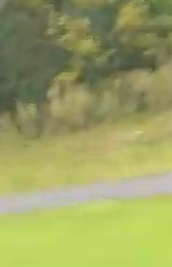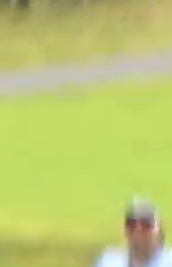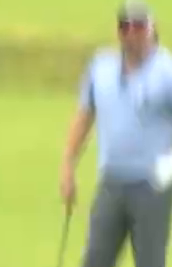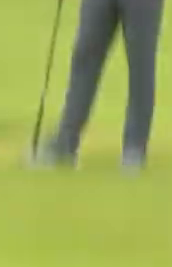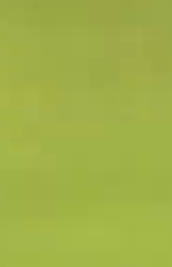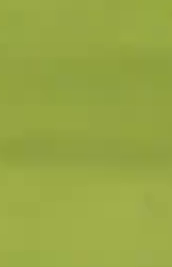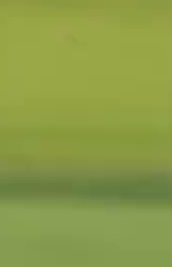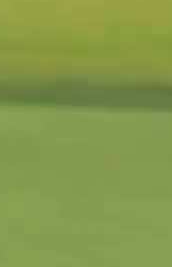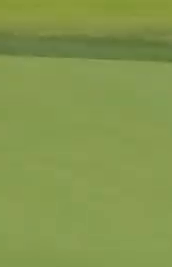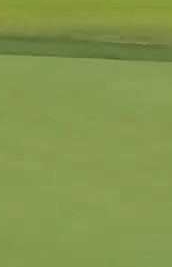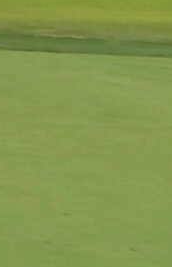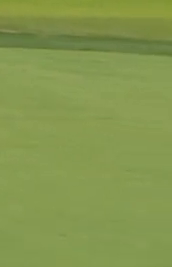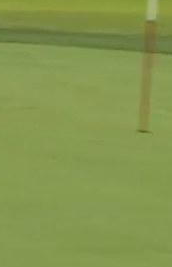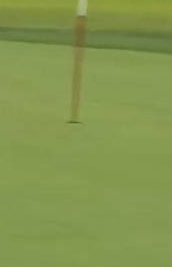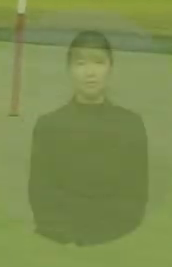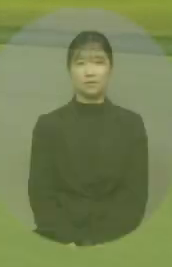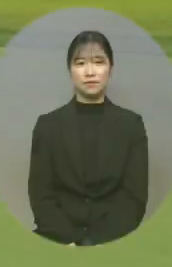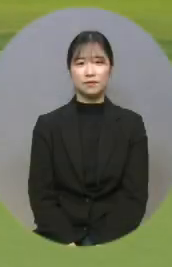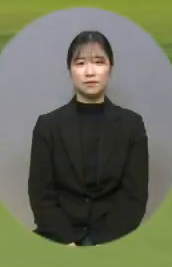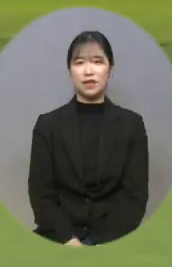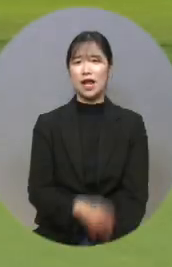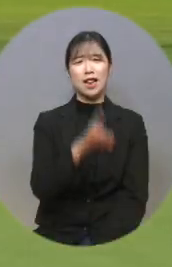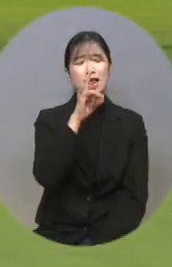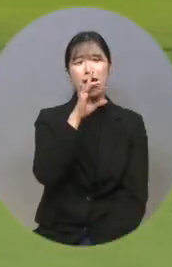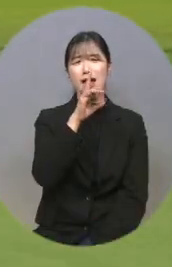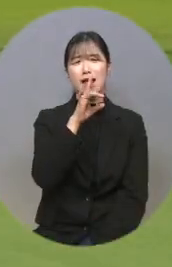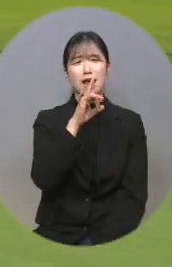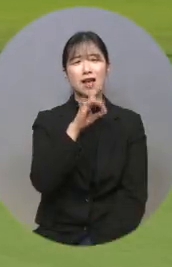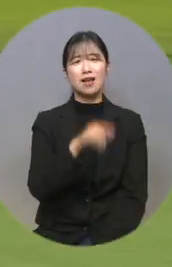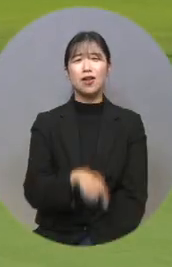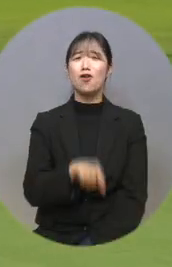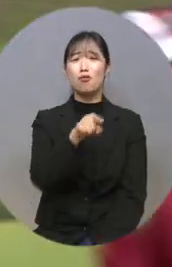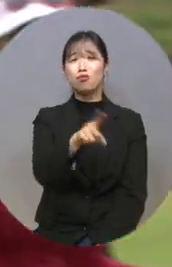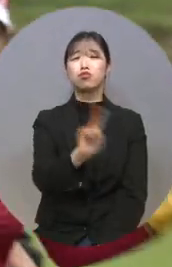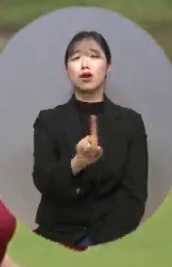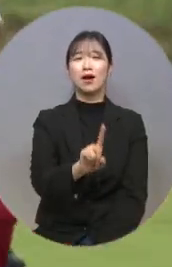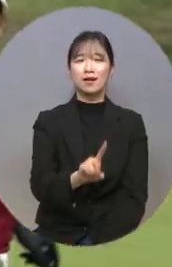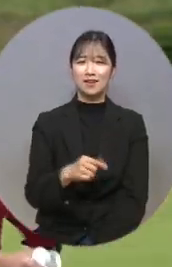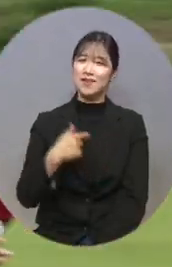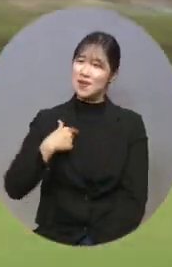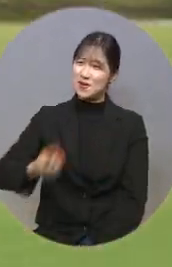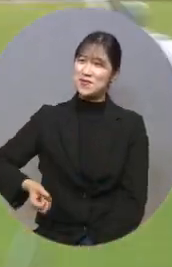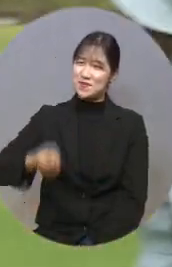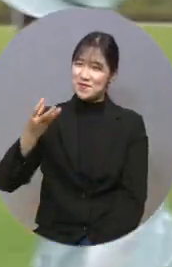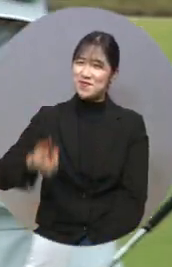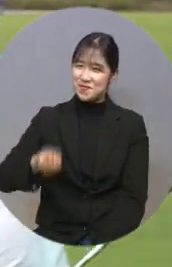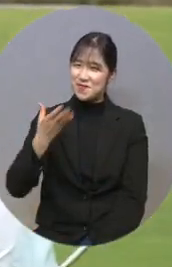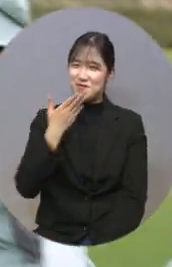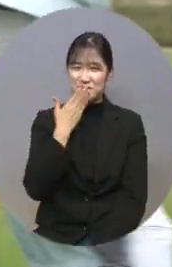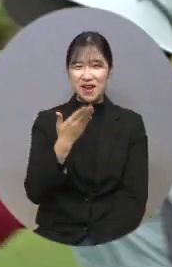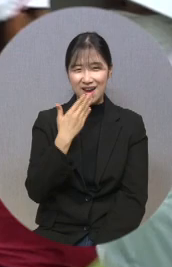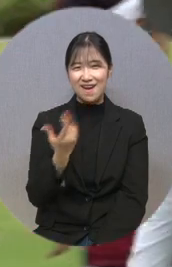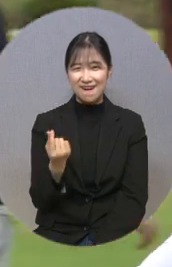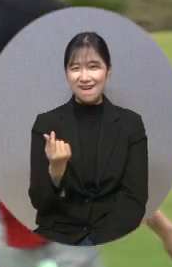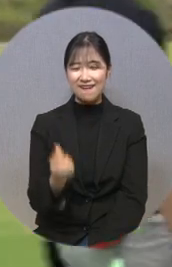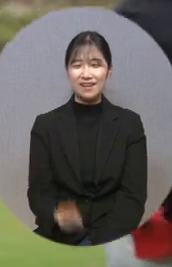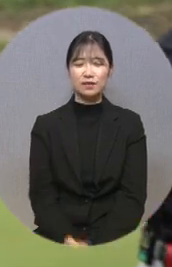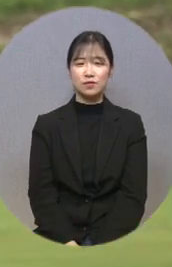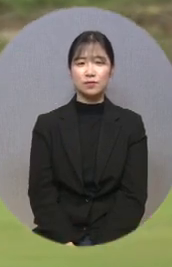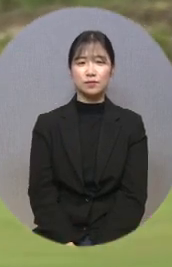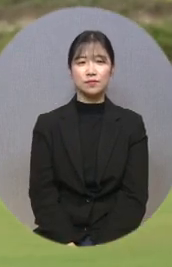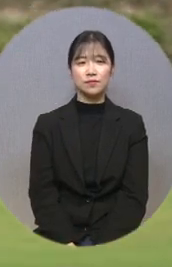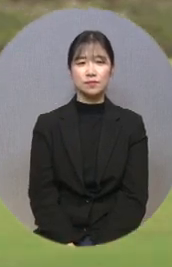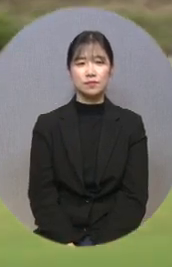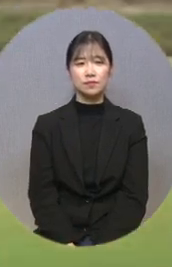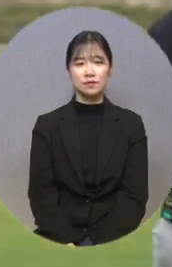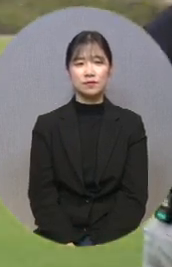어? 어? 안 돼! 너는 뭐하냐? 승리가 보이냐? 승리가 보이냐? 우리 기부업